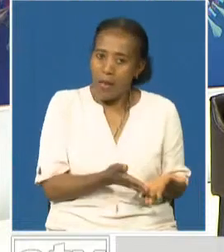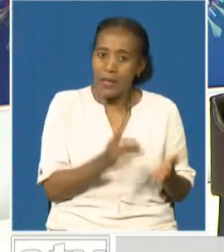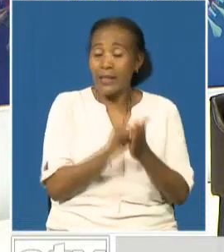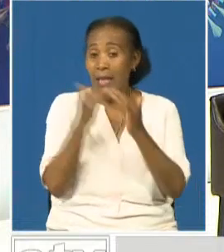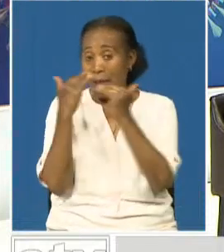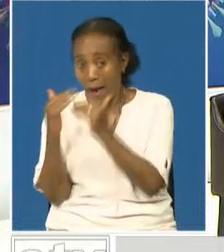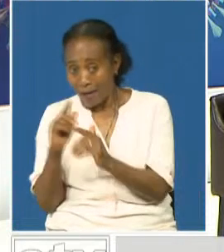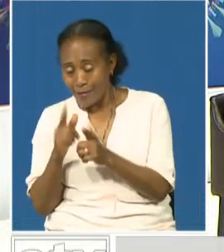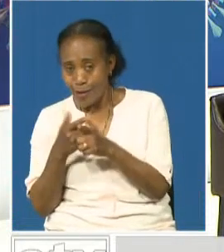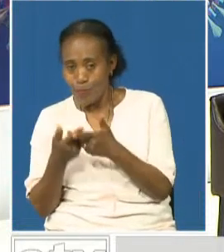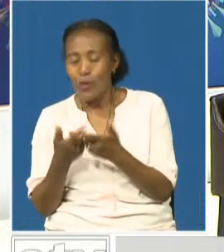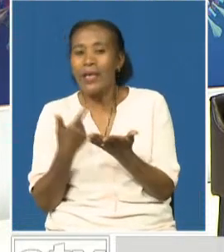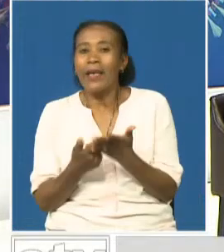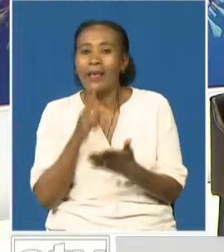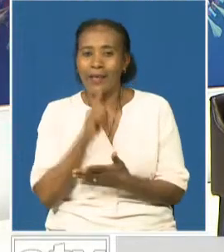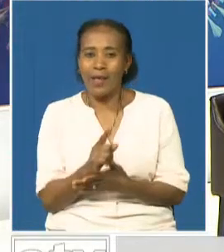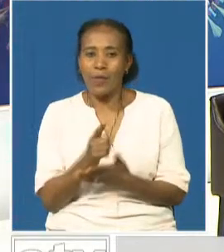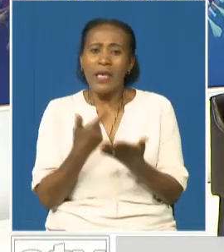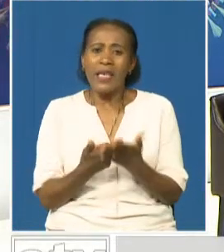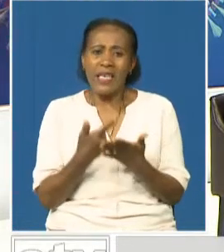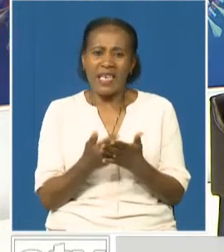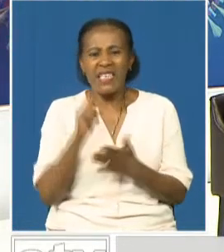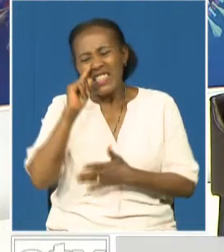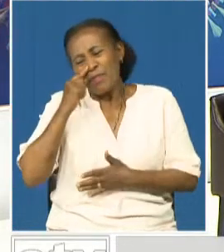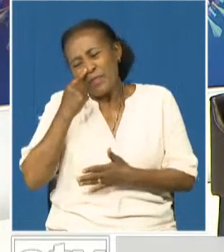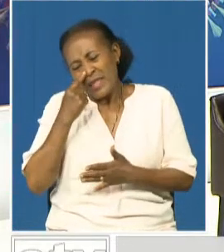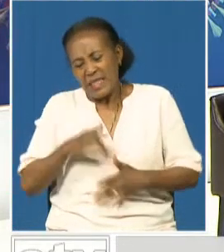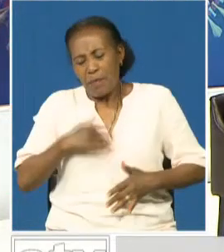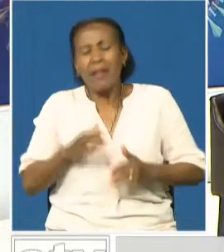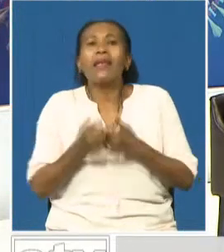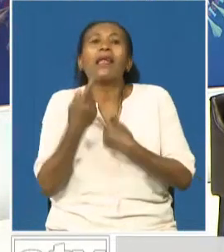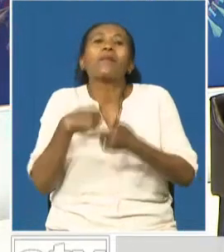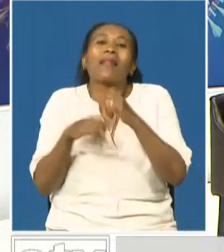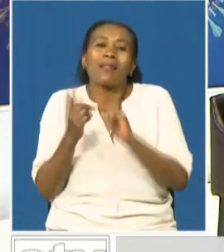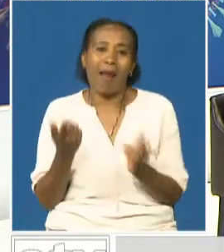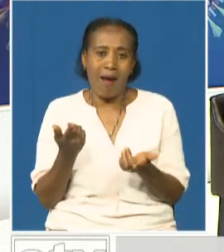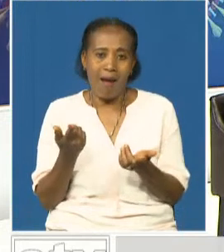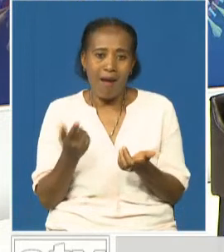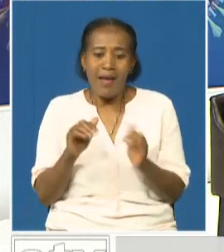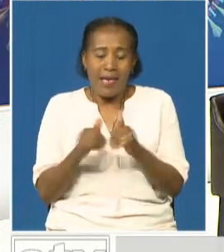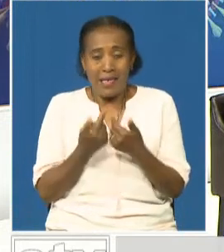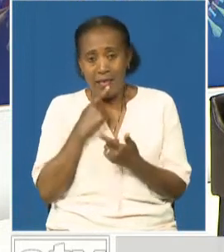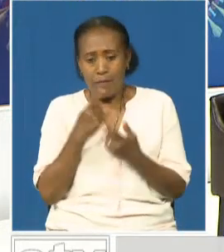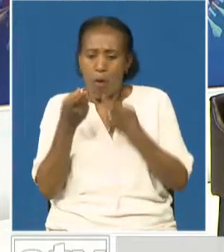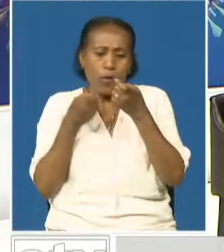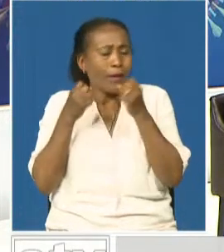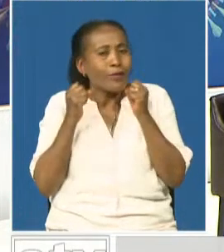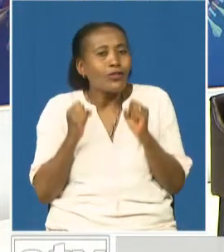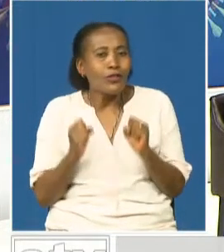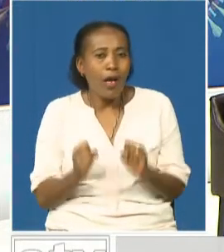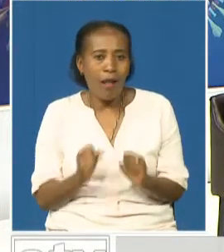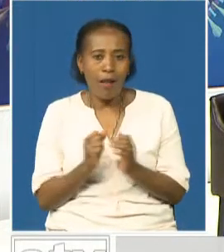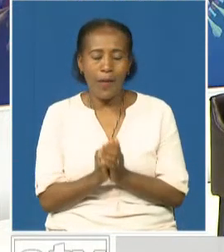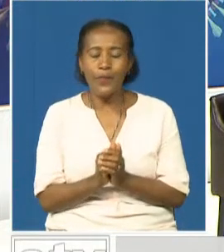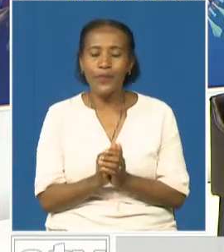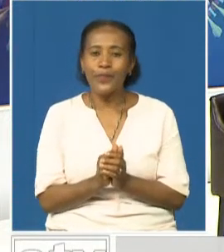ያህል ከጎን ከጎን አለ እና ይሄ የድብርት ስሜት እንዴት ነው የሚመጣው? ለምንድን ነው የሚመጣው? እና እንዴትስ ነው መቆጣጠር የሚቻለው? ልክ